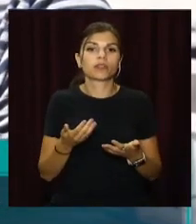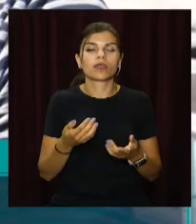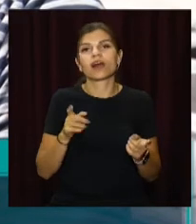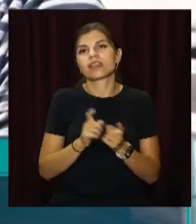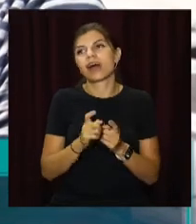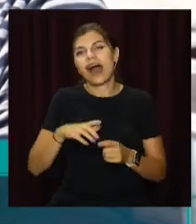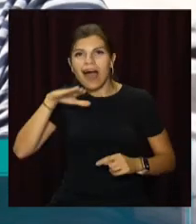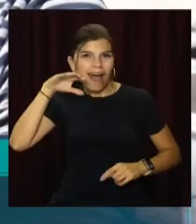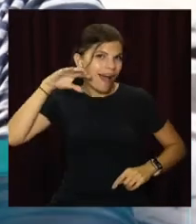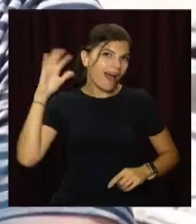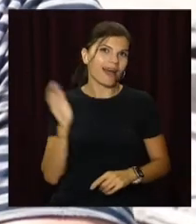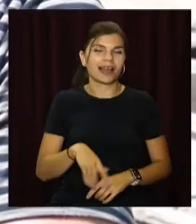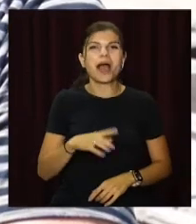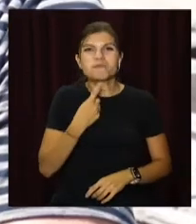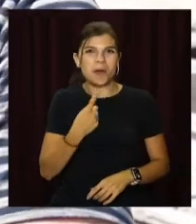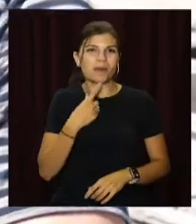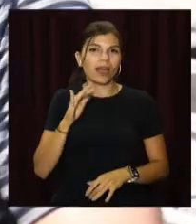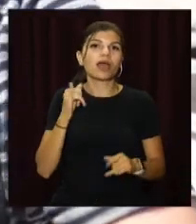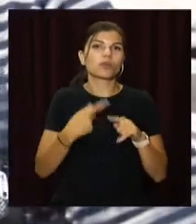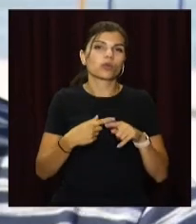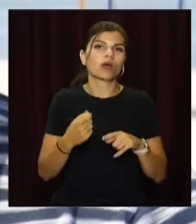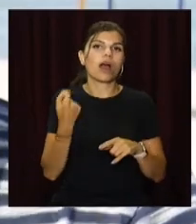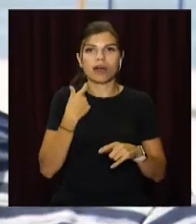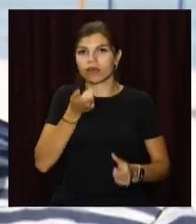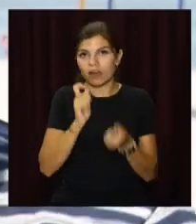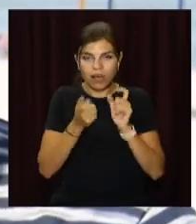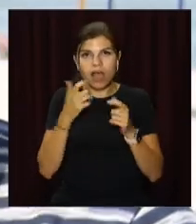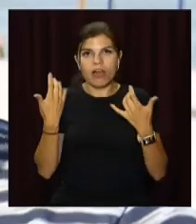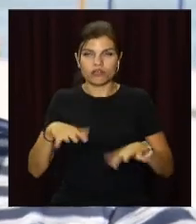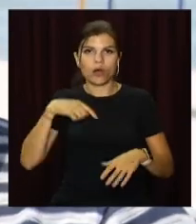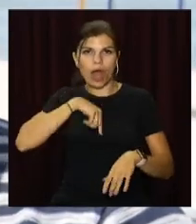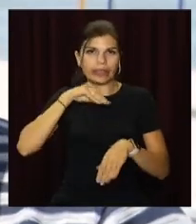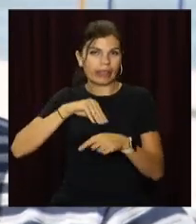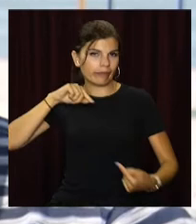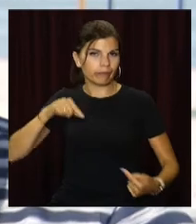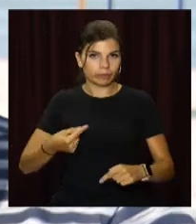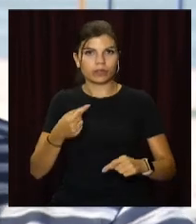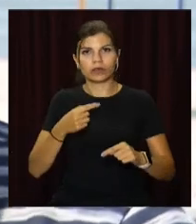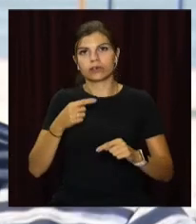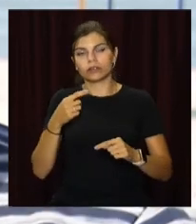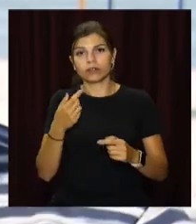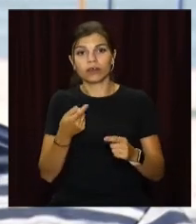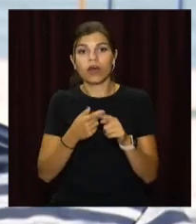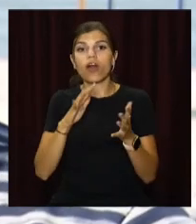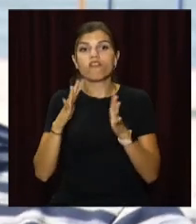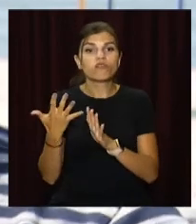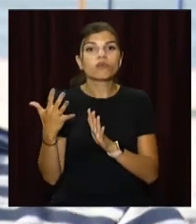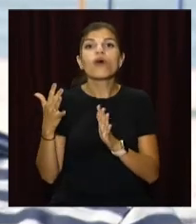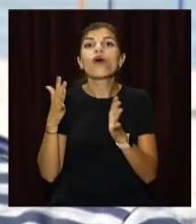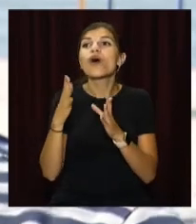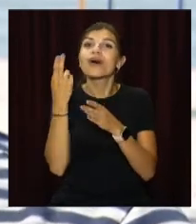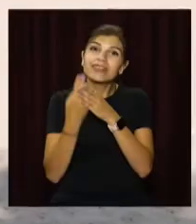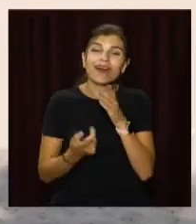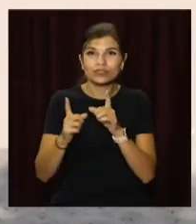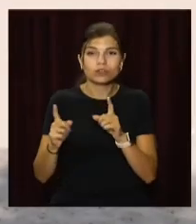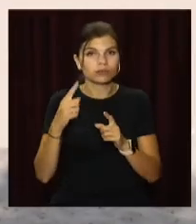роздільдяйству, так сказати, ну і вживання алкогольних напоїв. Взагалі всі ці випадки, які були, вони підтверджують, що людина була в